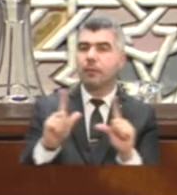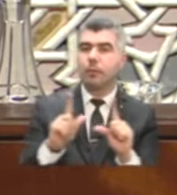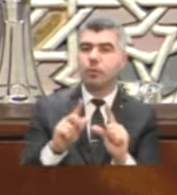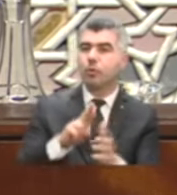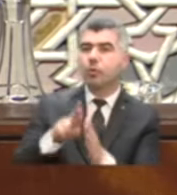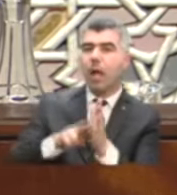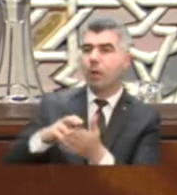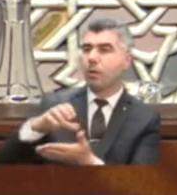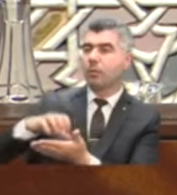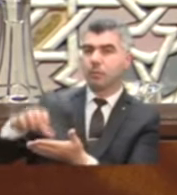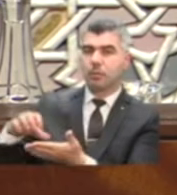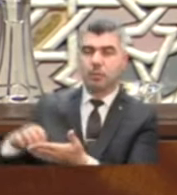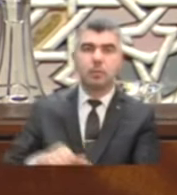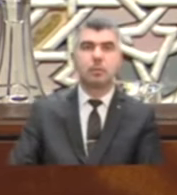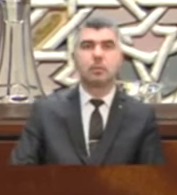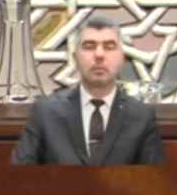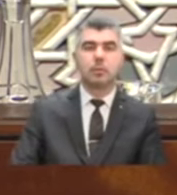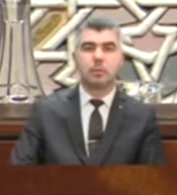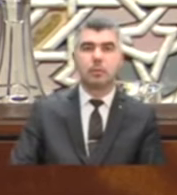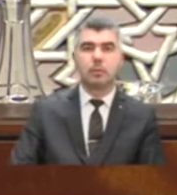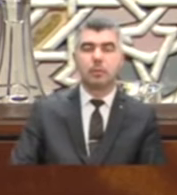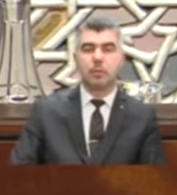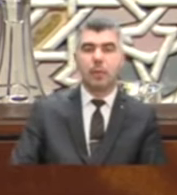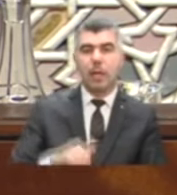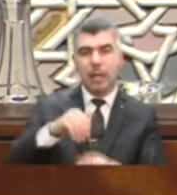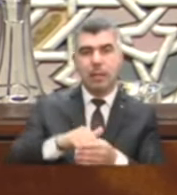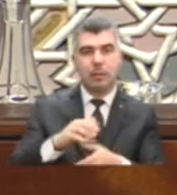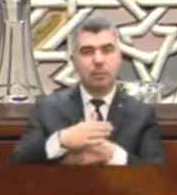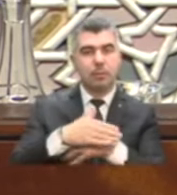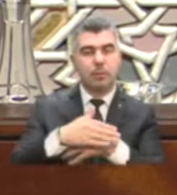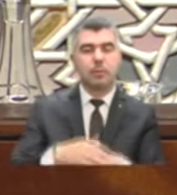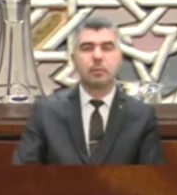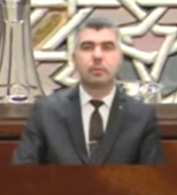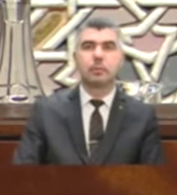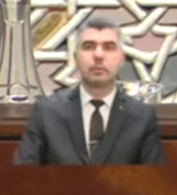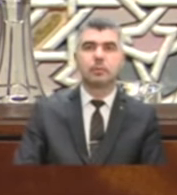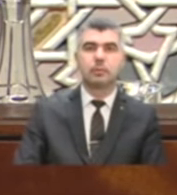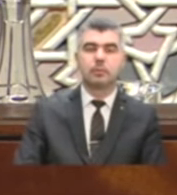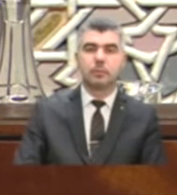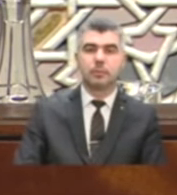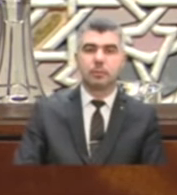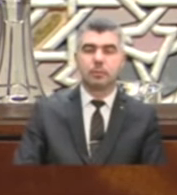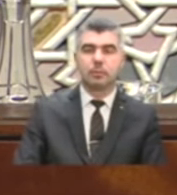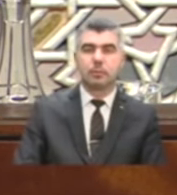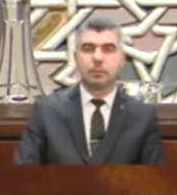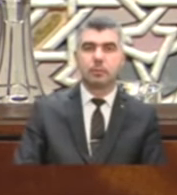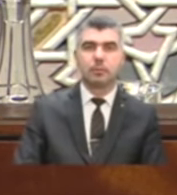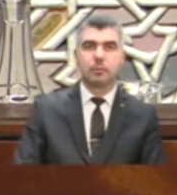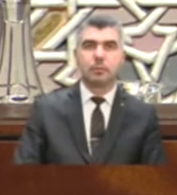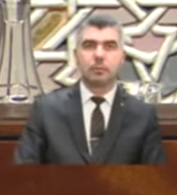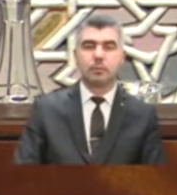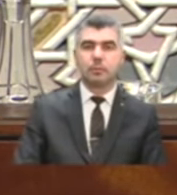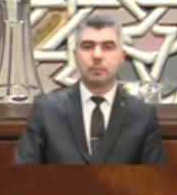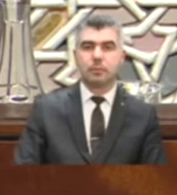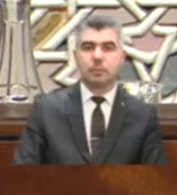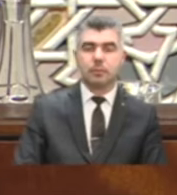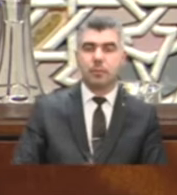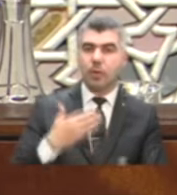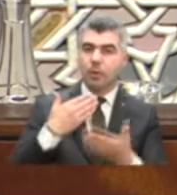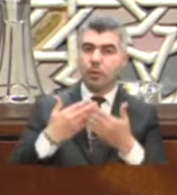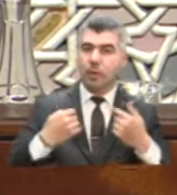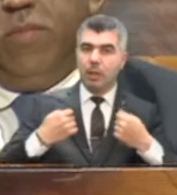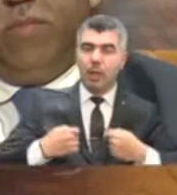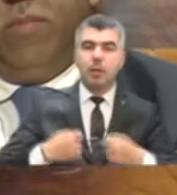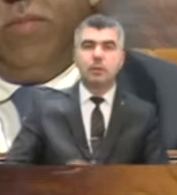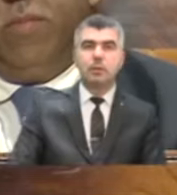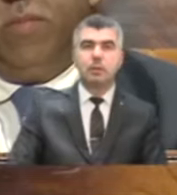والسادة النواب المحترمين من فريق التجمع الوطني للأحرار. تفضل السي رداد السيد نائب. شكرا السيد